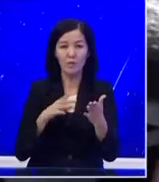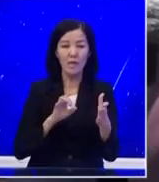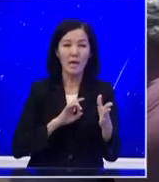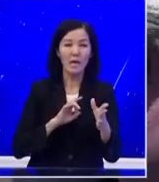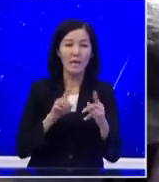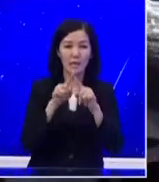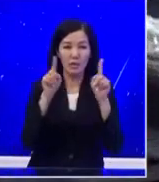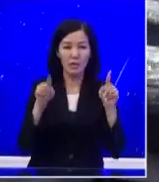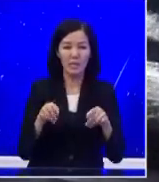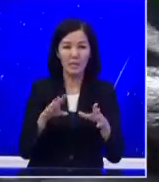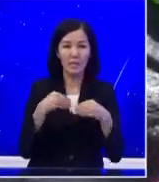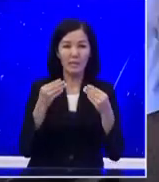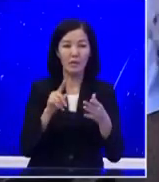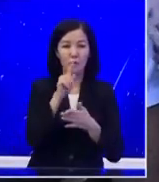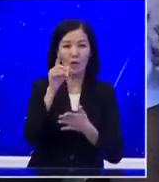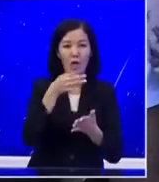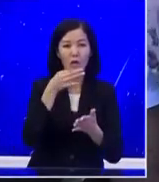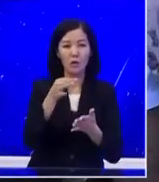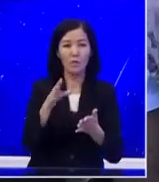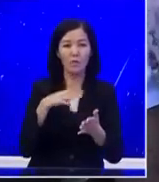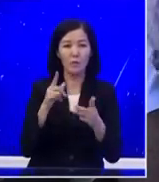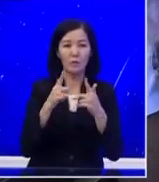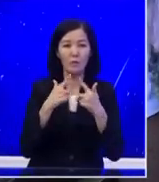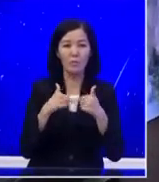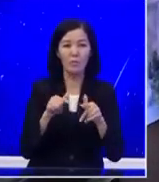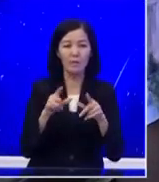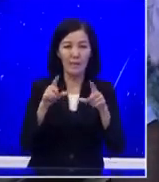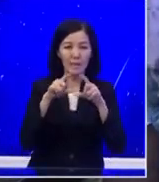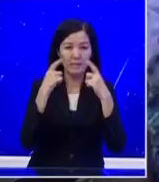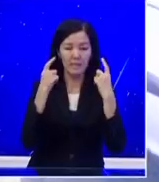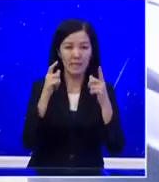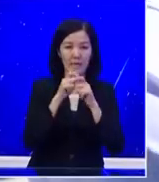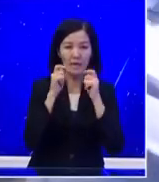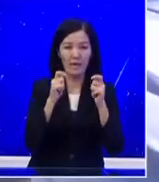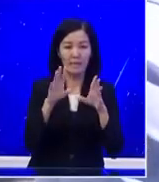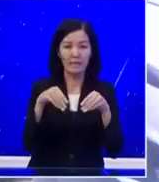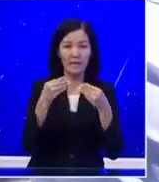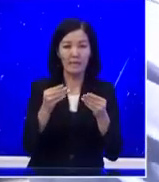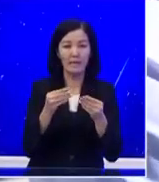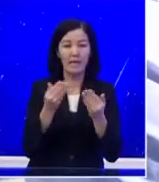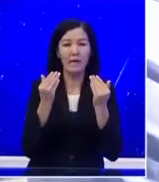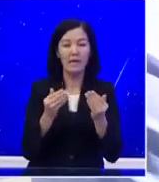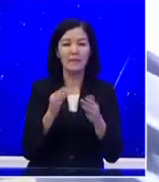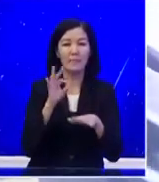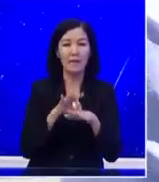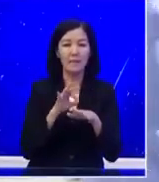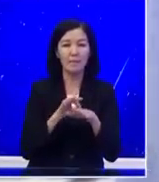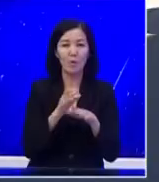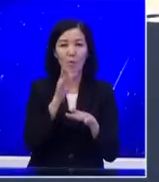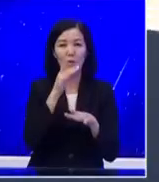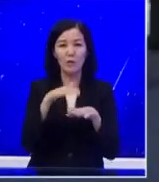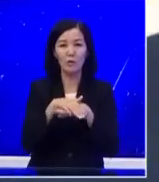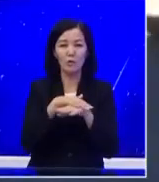таратты. Сұраққа жауап берген азаматтарға ұйымдастырушылар бетперделер сыйға тартты. Олардың айтуынша, қазіргі пандемия